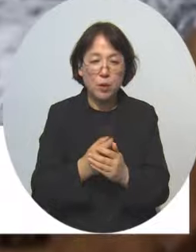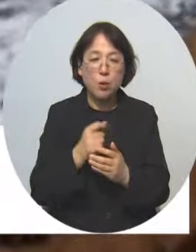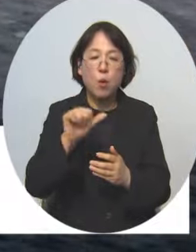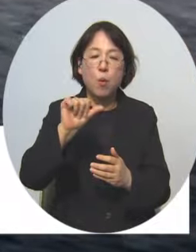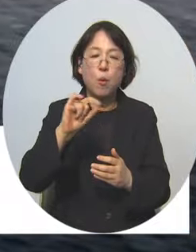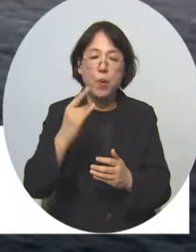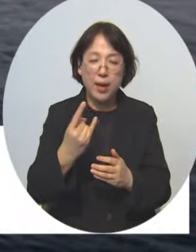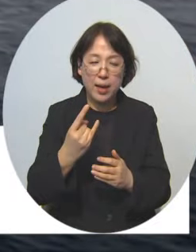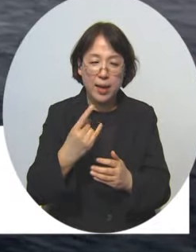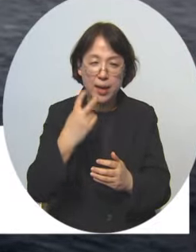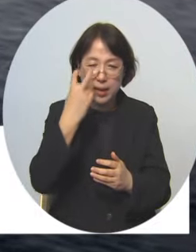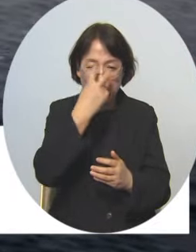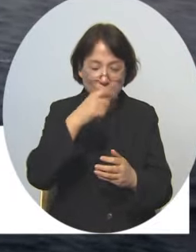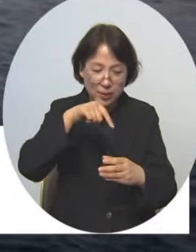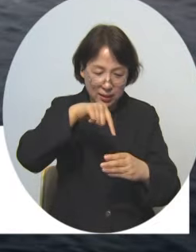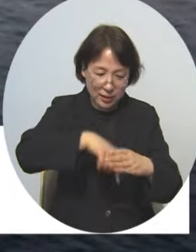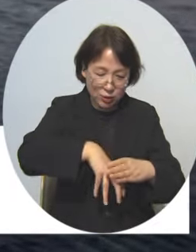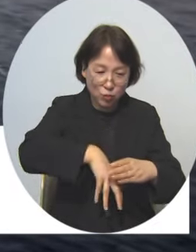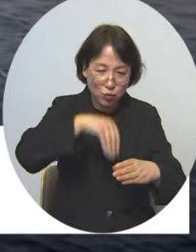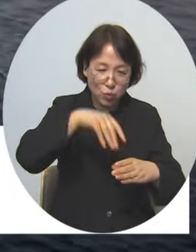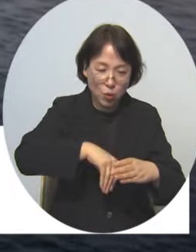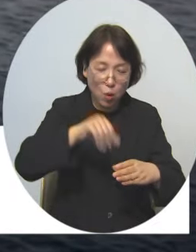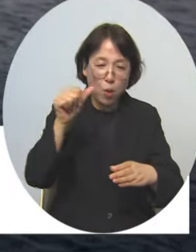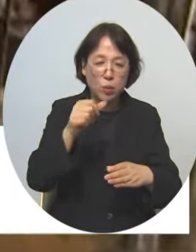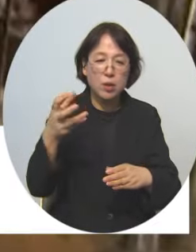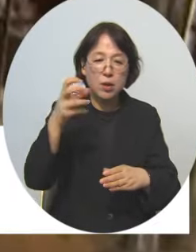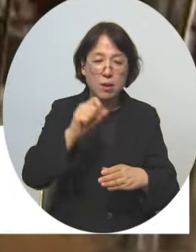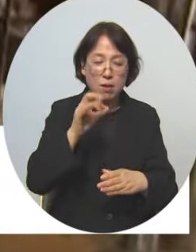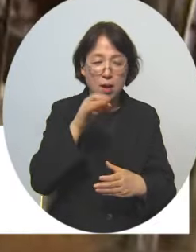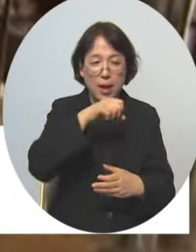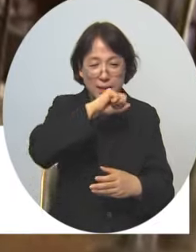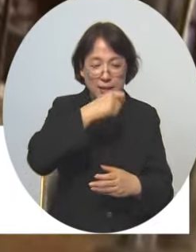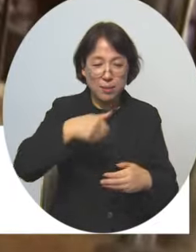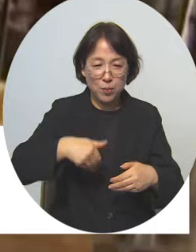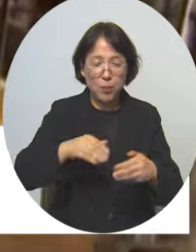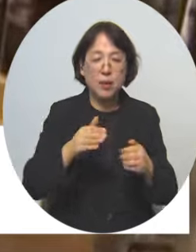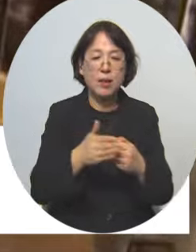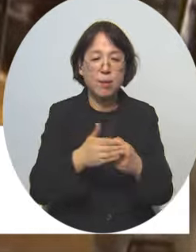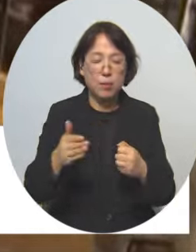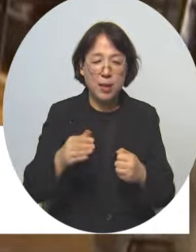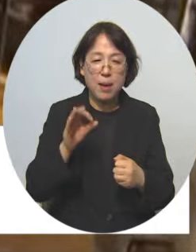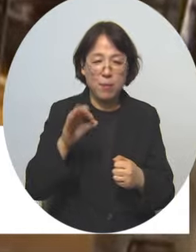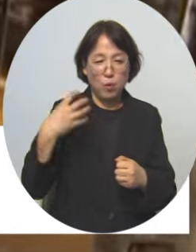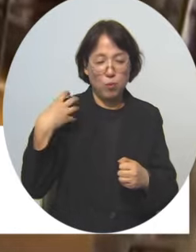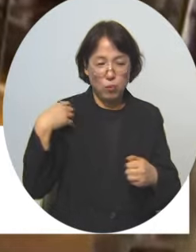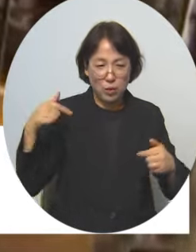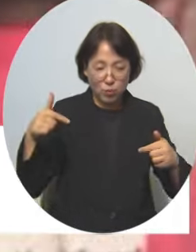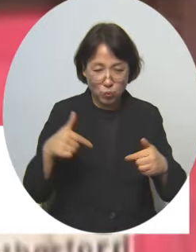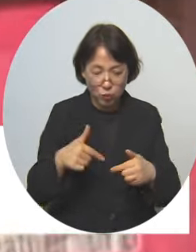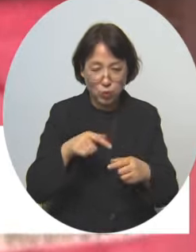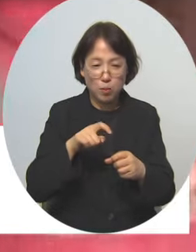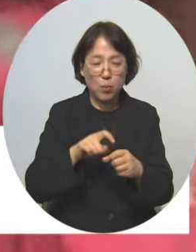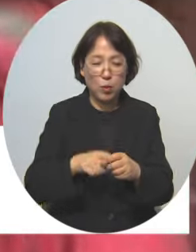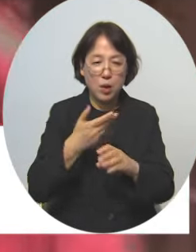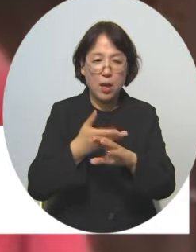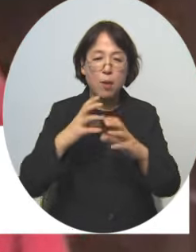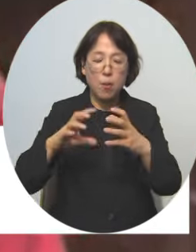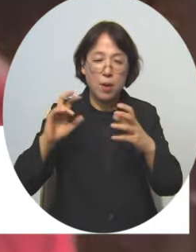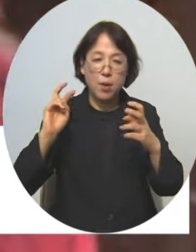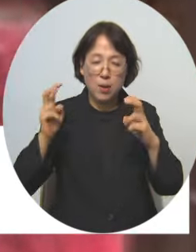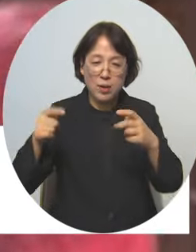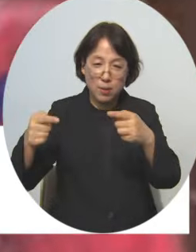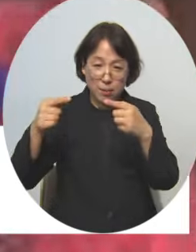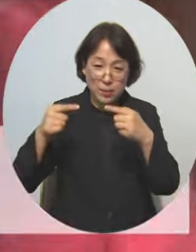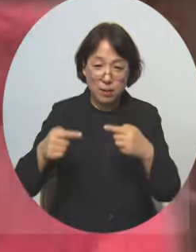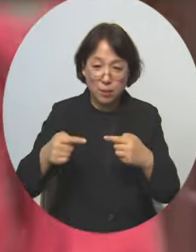5차례 탐사 시추에 총 5천억 원 이상의 재원이 필요하기 때문에 투자 비용 부담 완화를 위해서도 해외 기업 유치가